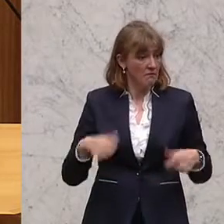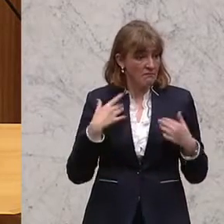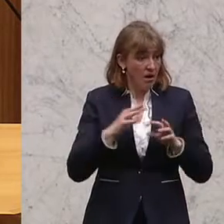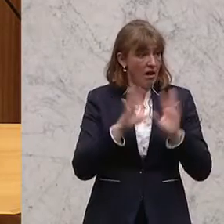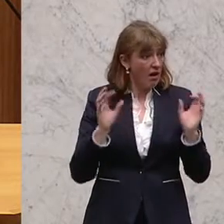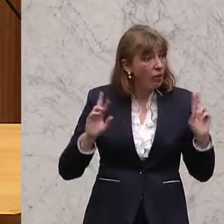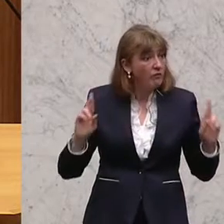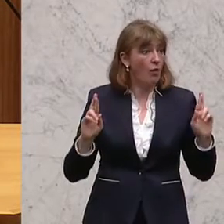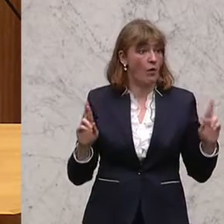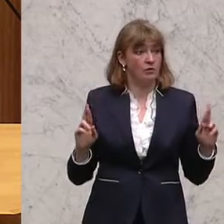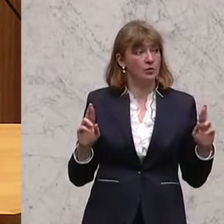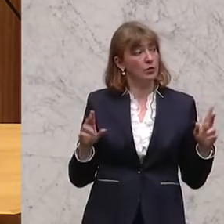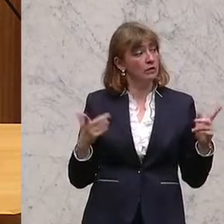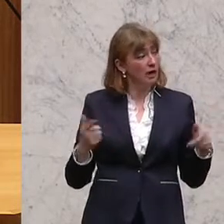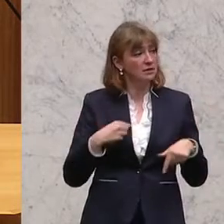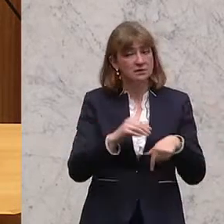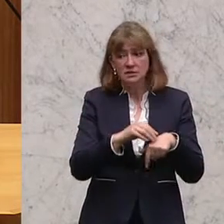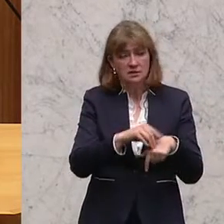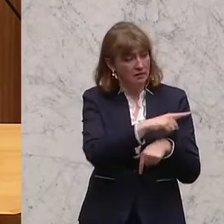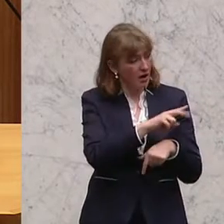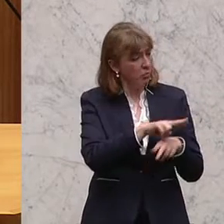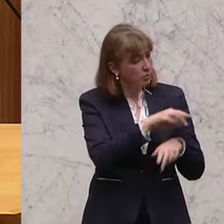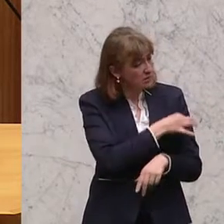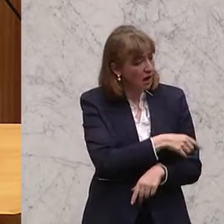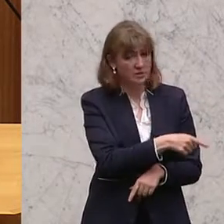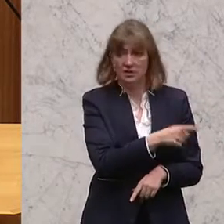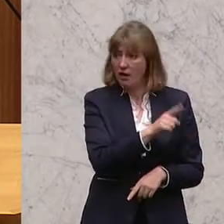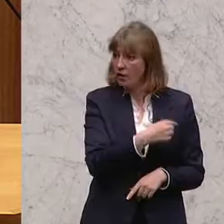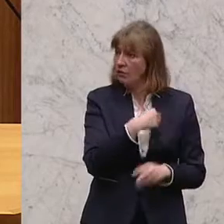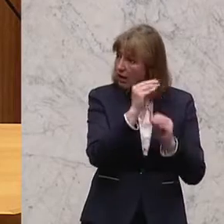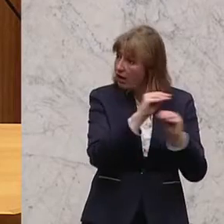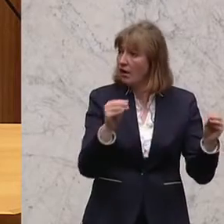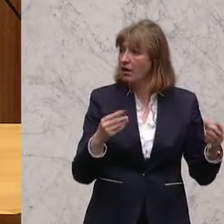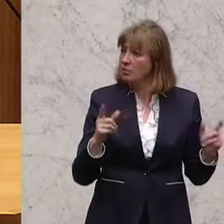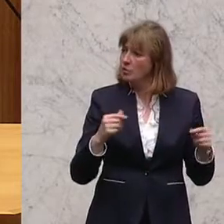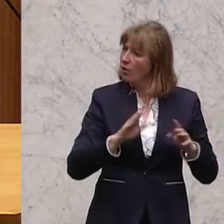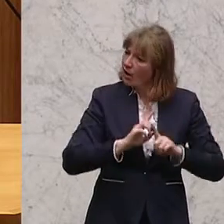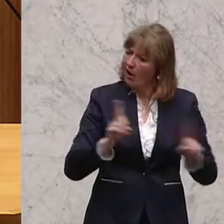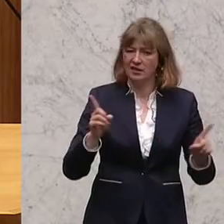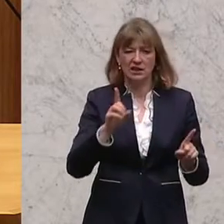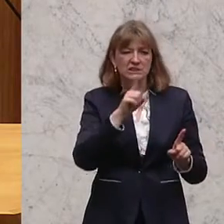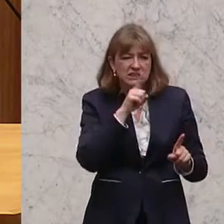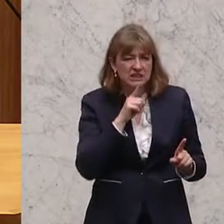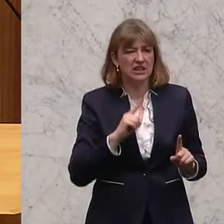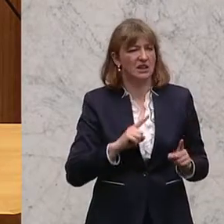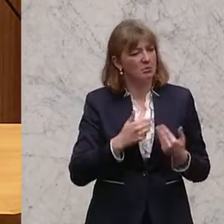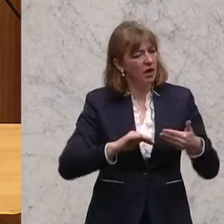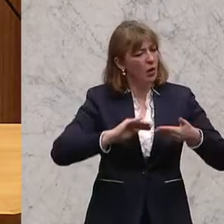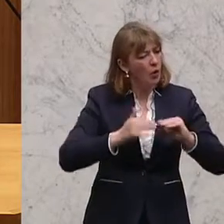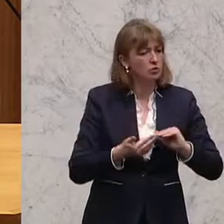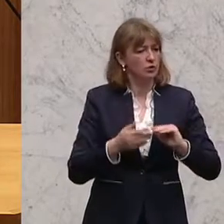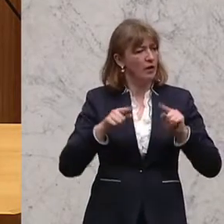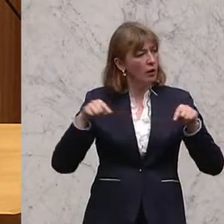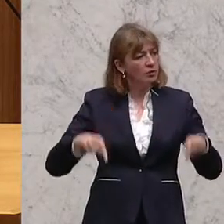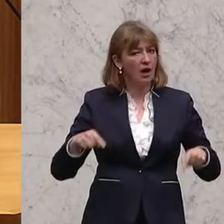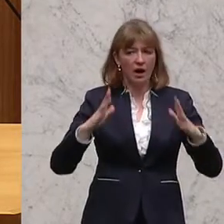Hoffnung, dass insbesondere auch nach den Ankündigungen von Ihnen, Herr Bundeskanzler, also wirklich mit einem anderen Stil, mit einem konstruktiveren Stil, auch im